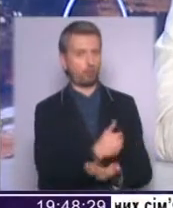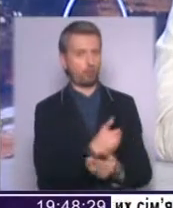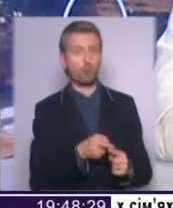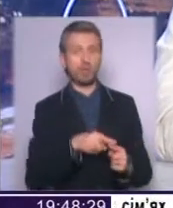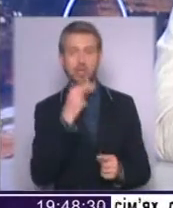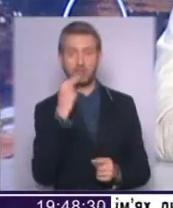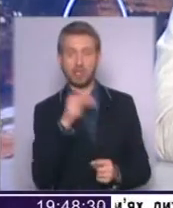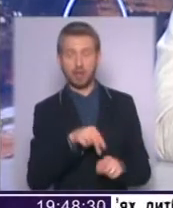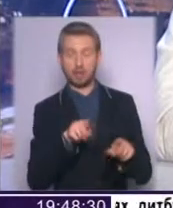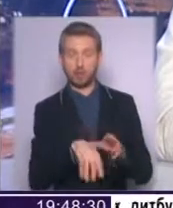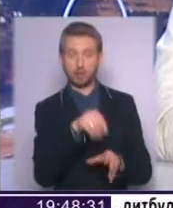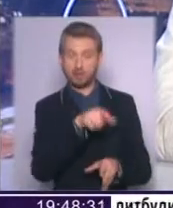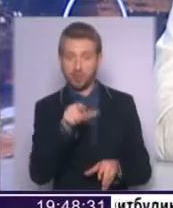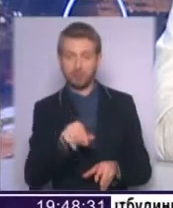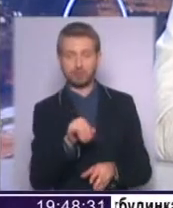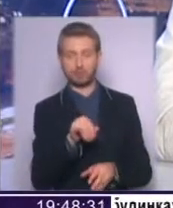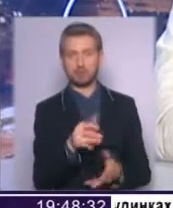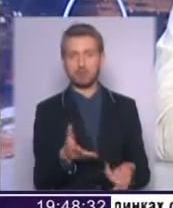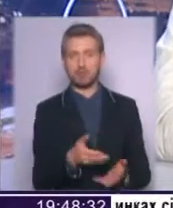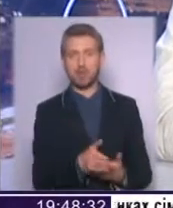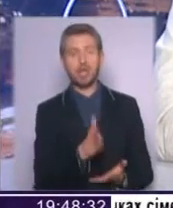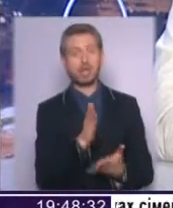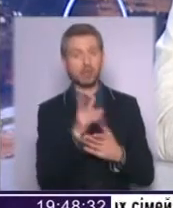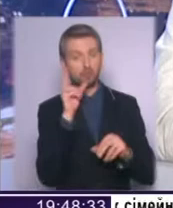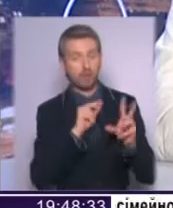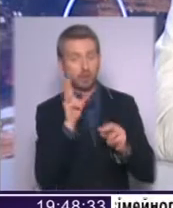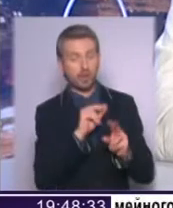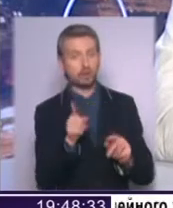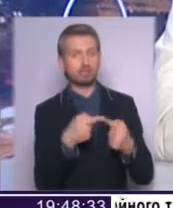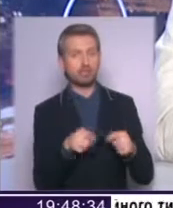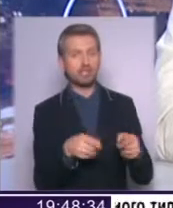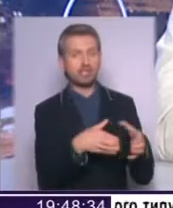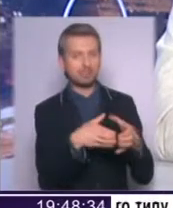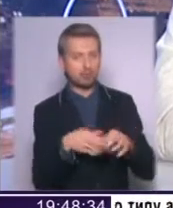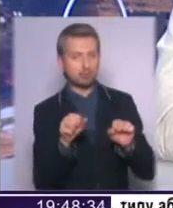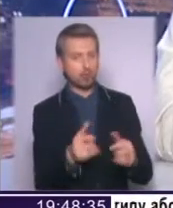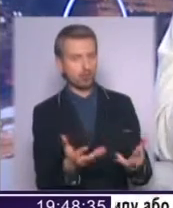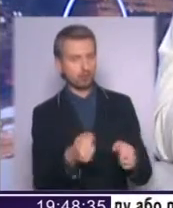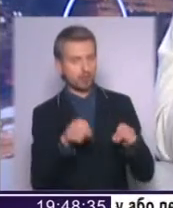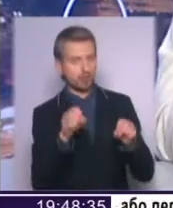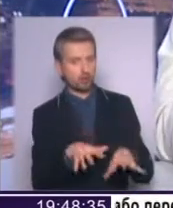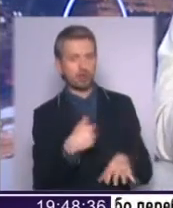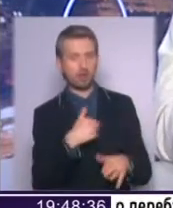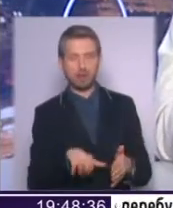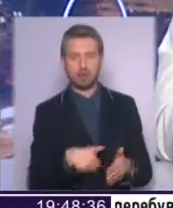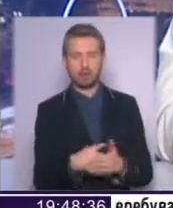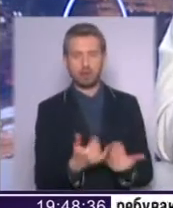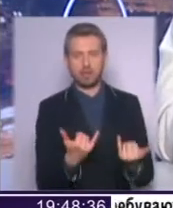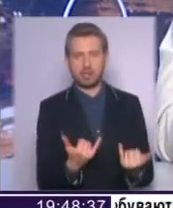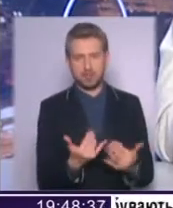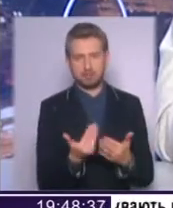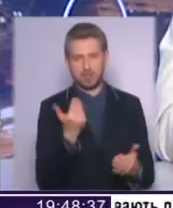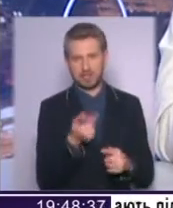саме теж виборців і людей. Є сподівання, що інші сили можуть прийняти рішення. Тому я дотепер перед цим